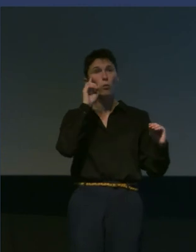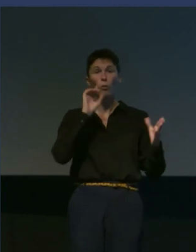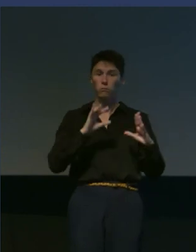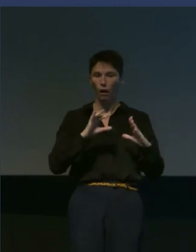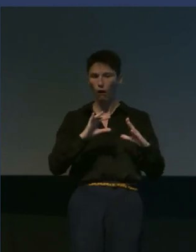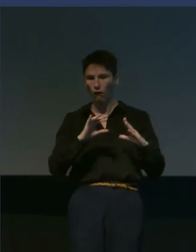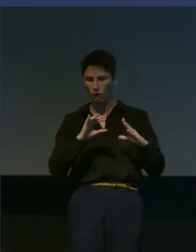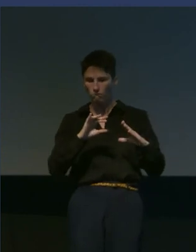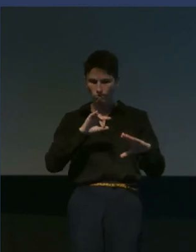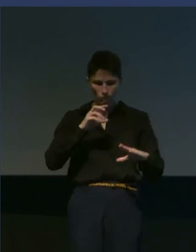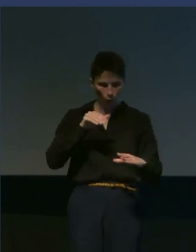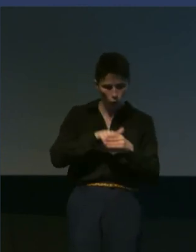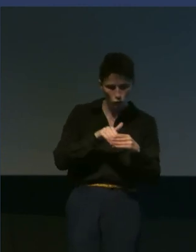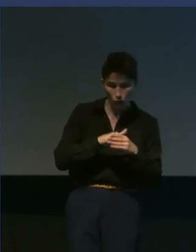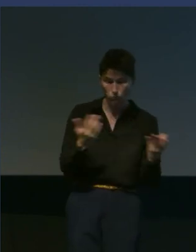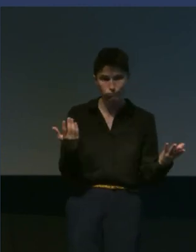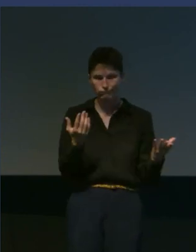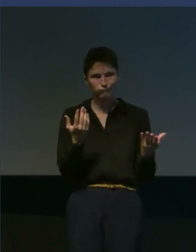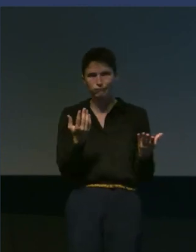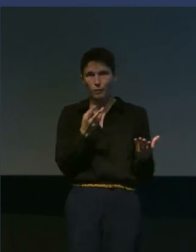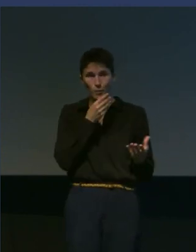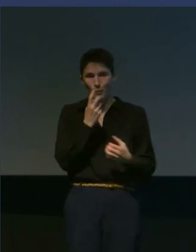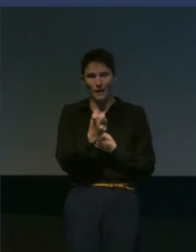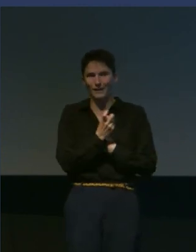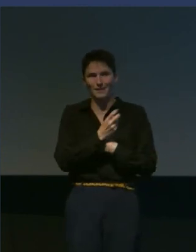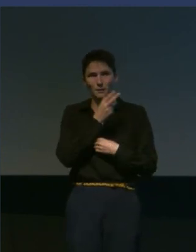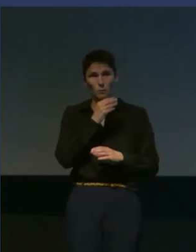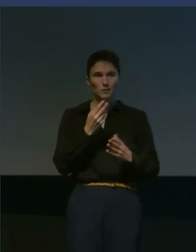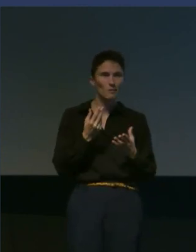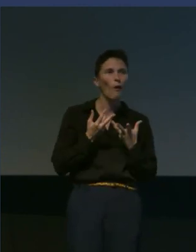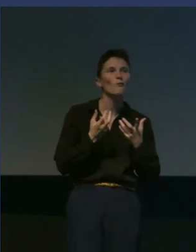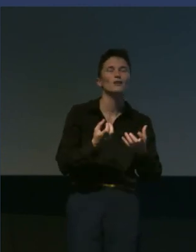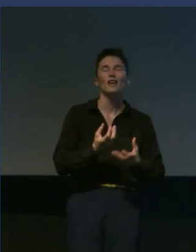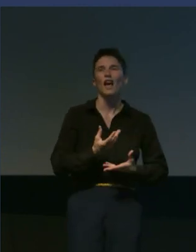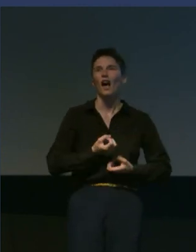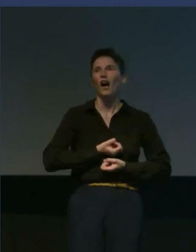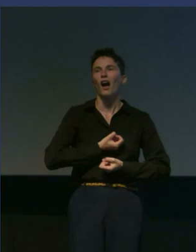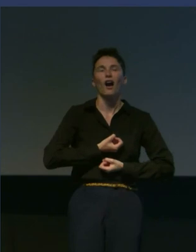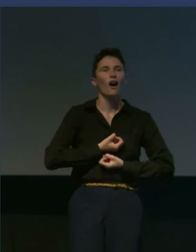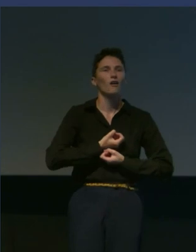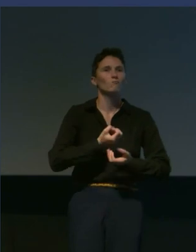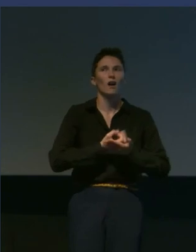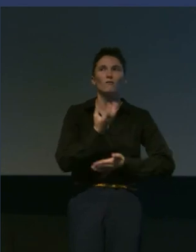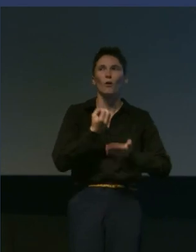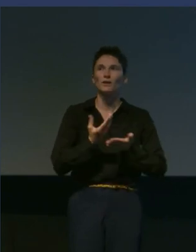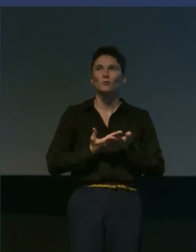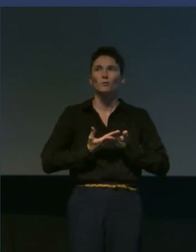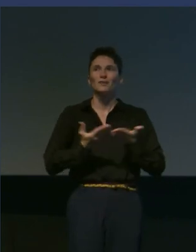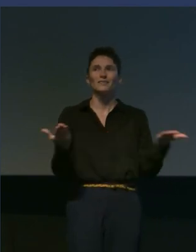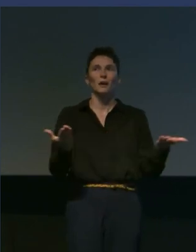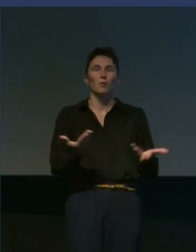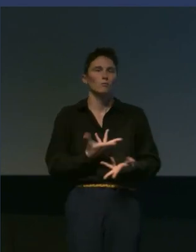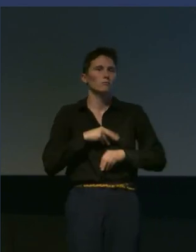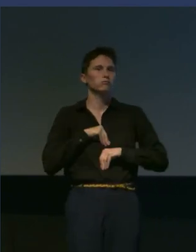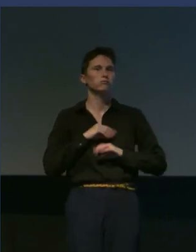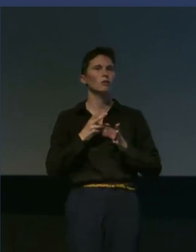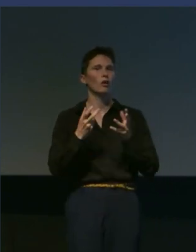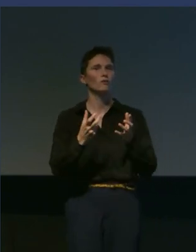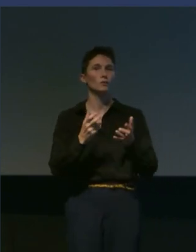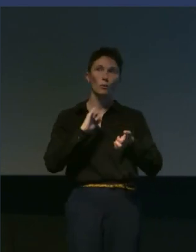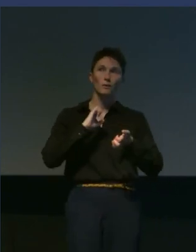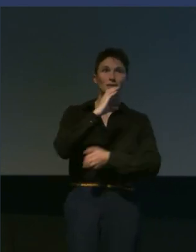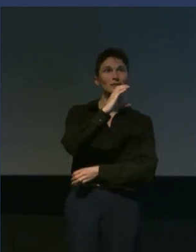cas incontestables, les points, les pigments, etc., d'avoir une info un peu digérée, mais le format a beaucoup plu, et donc c'est des choses que